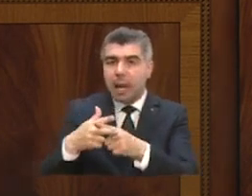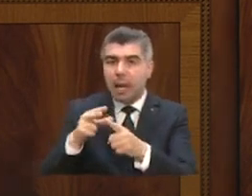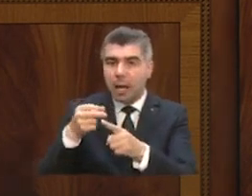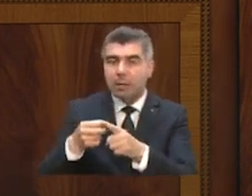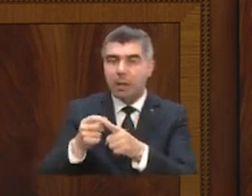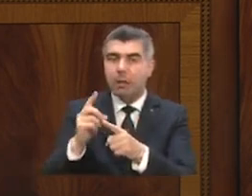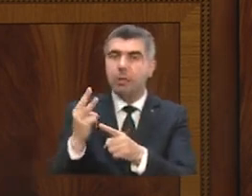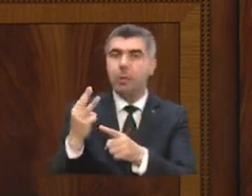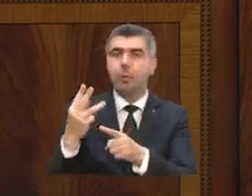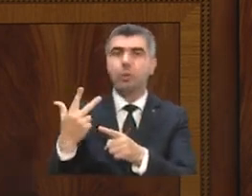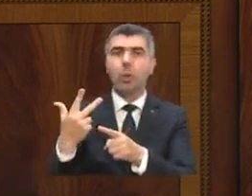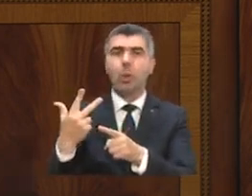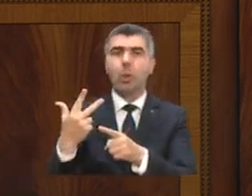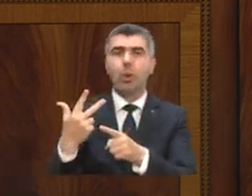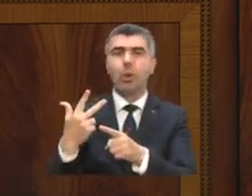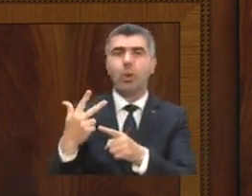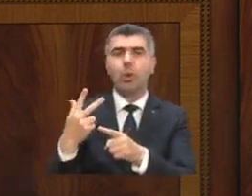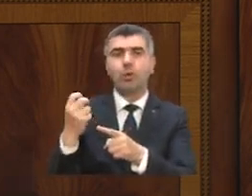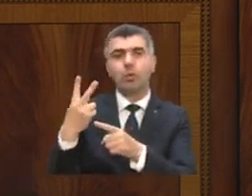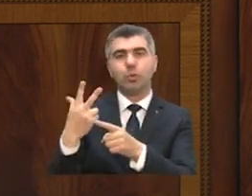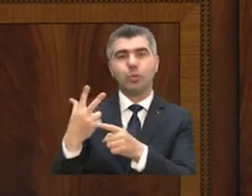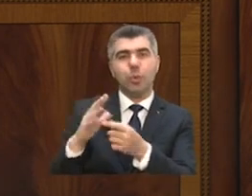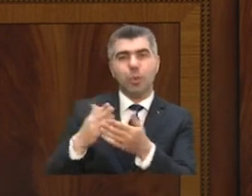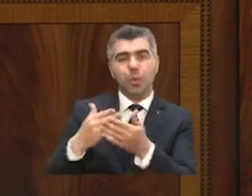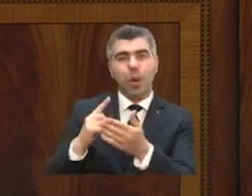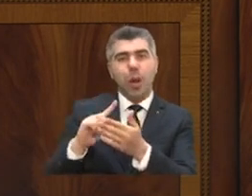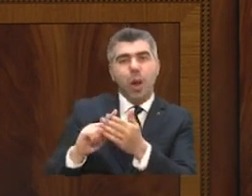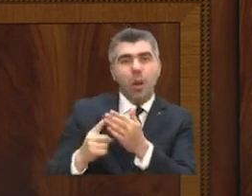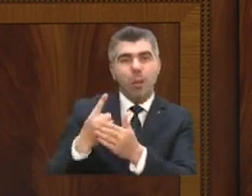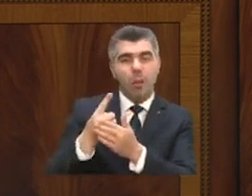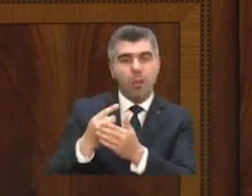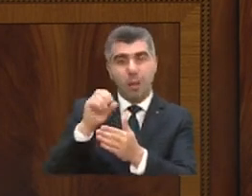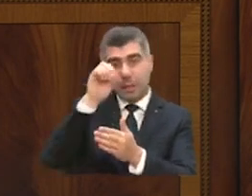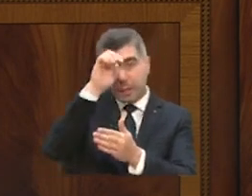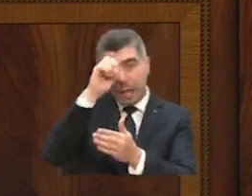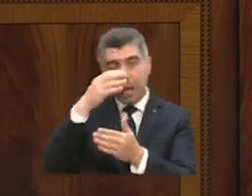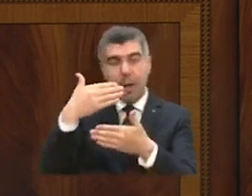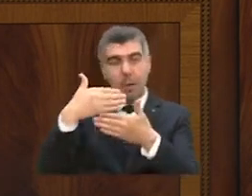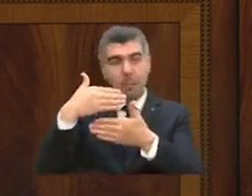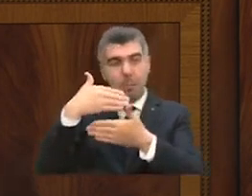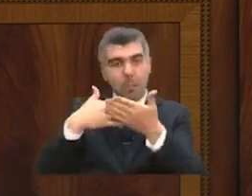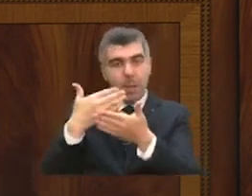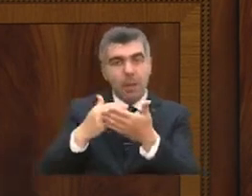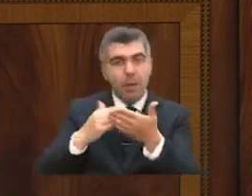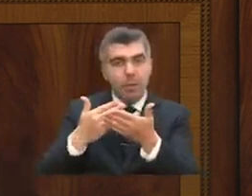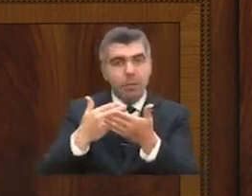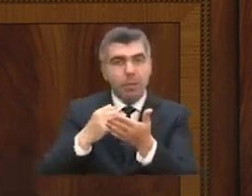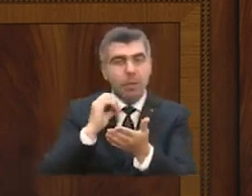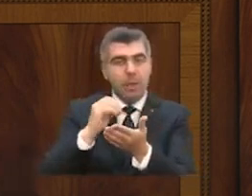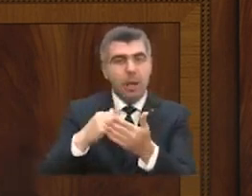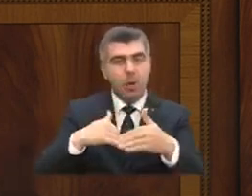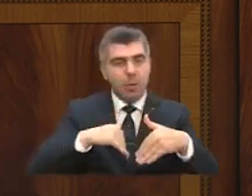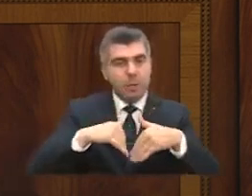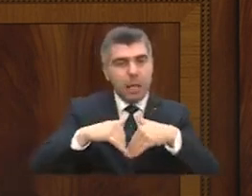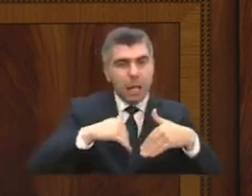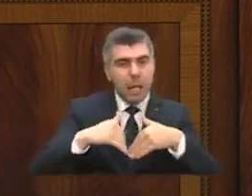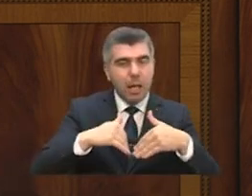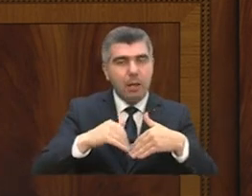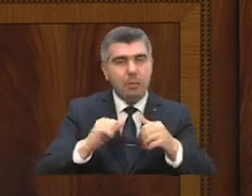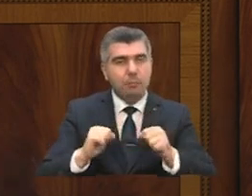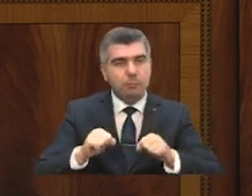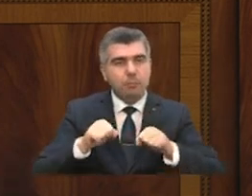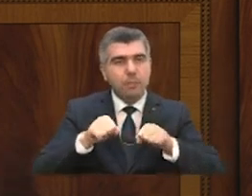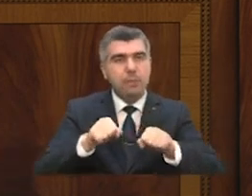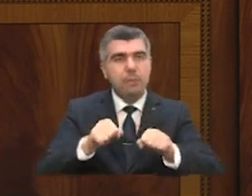الأشهر الثلاث الأولى من هذه السنة، خصوصا منها قطاعات الطاقة والبناء والأشغال العمومية وقطاع المناجم